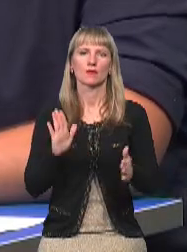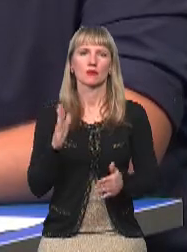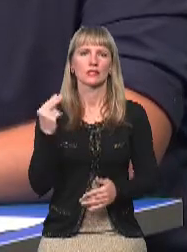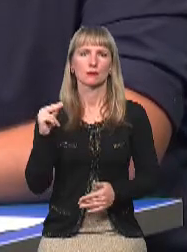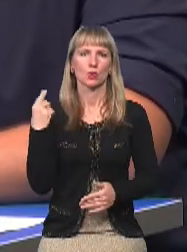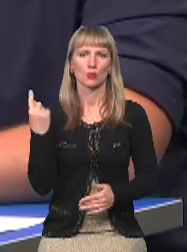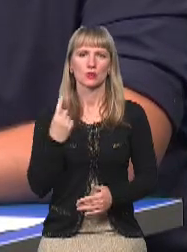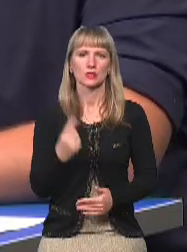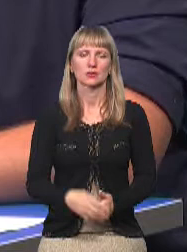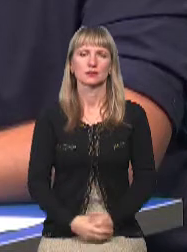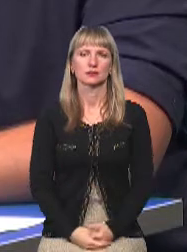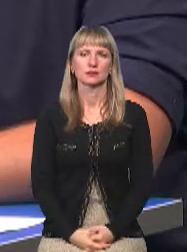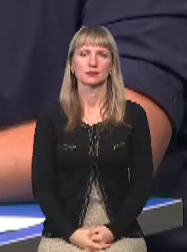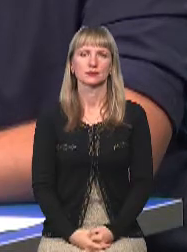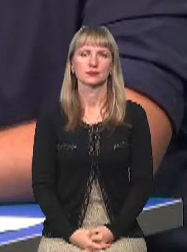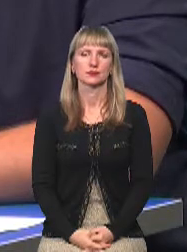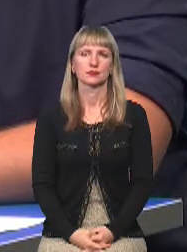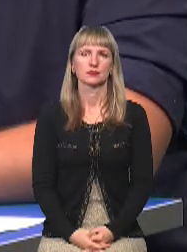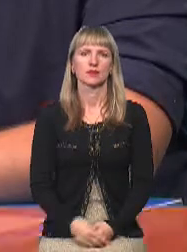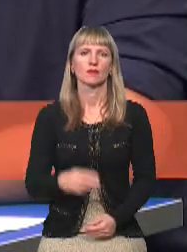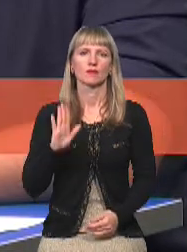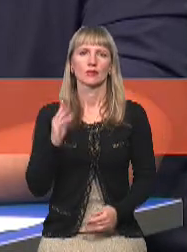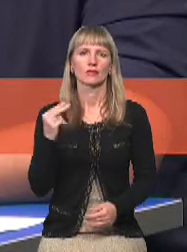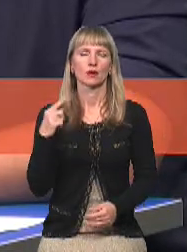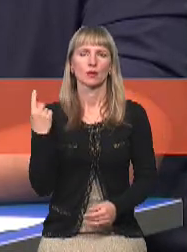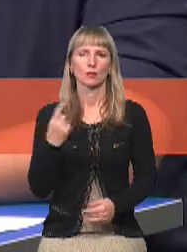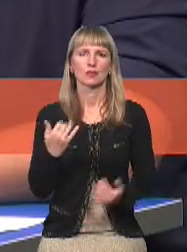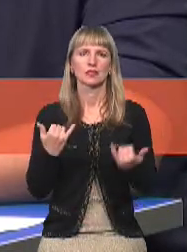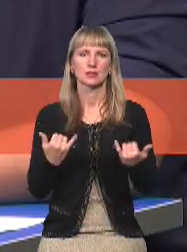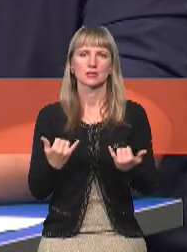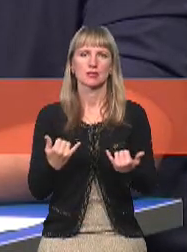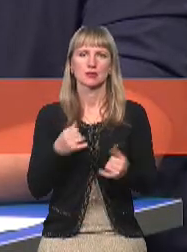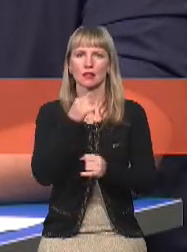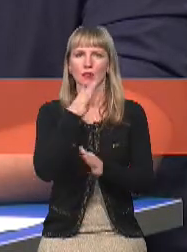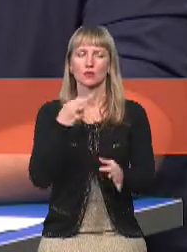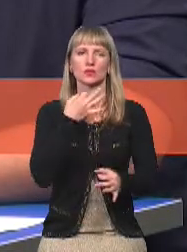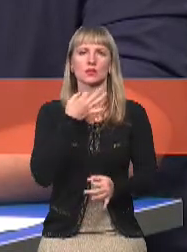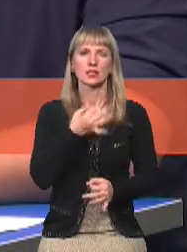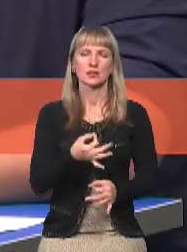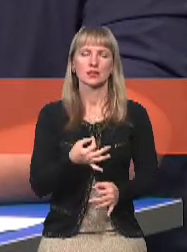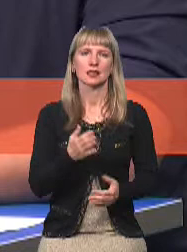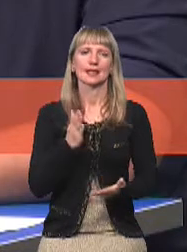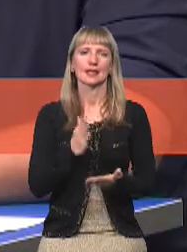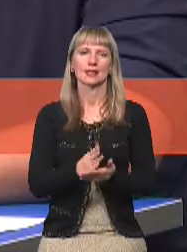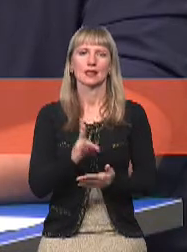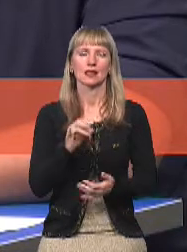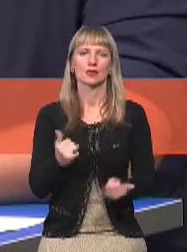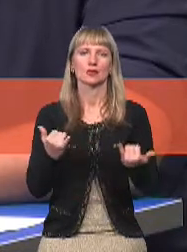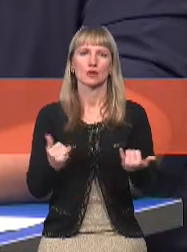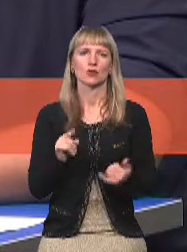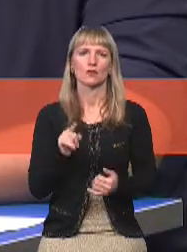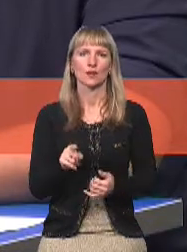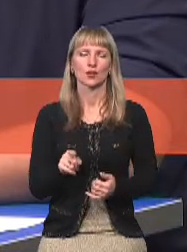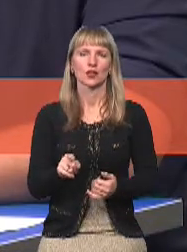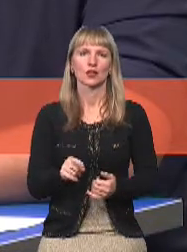Запорізькій області? Ну, безпосередньо в Запорізькій області зараз наразі не можу сказати, чи є на сьогодні вони,